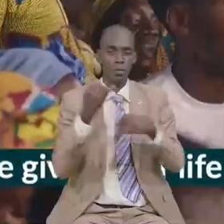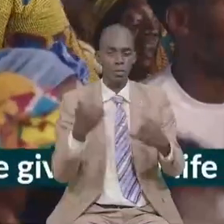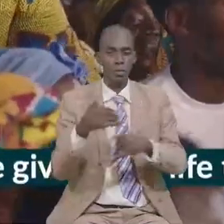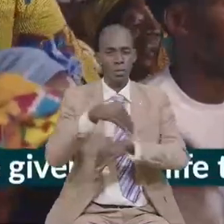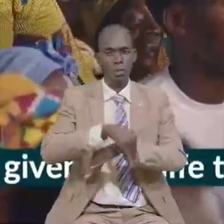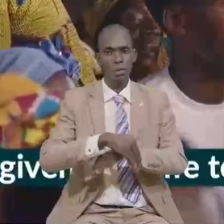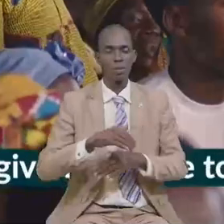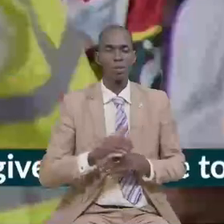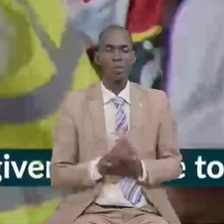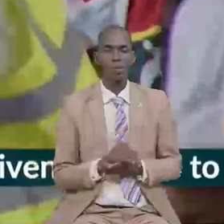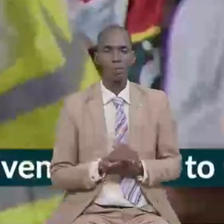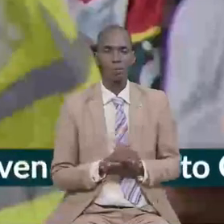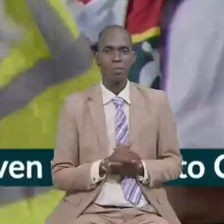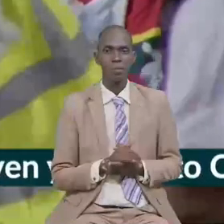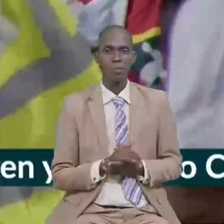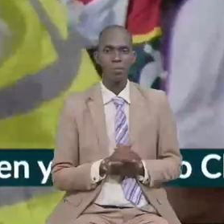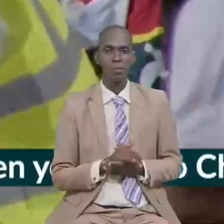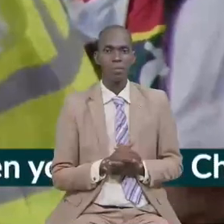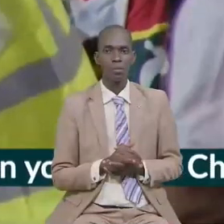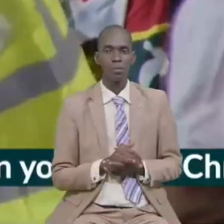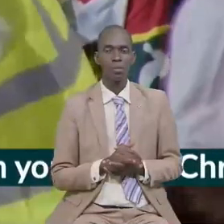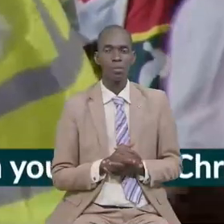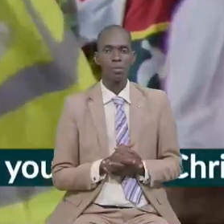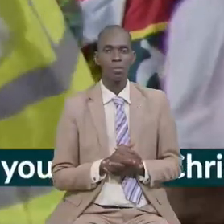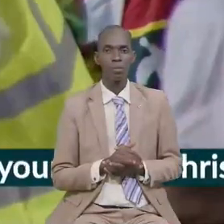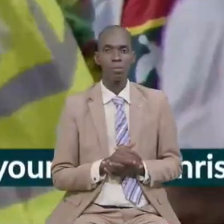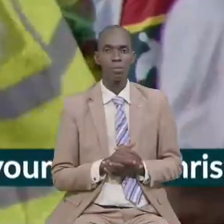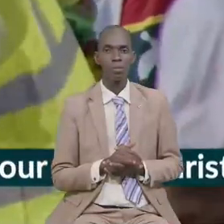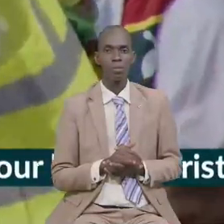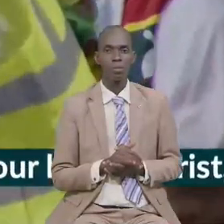Donc, préparez-vous pour votre miracle ce soir.